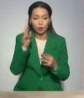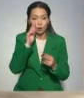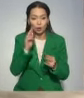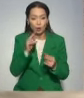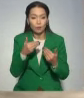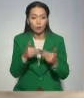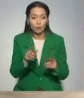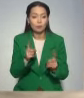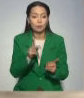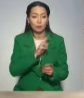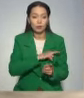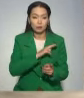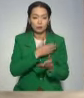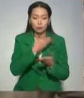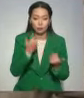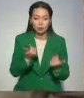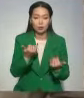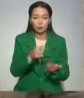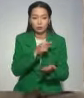не ежемесячно